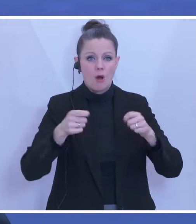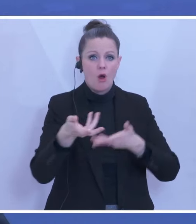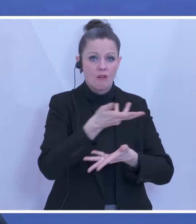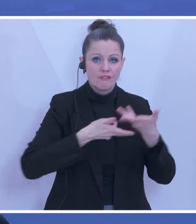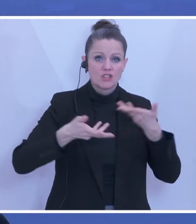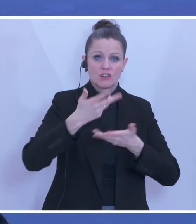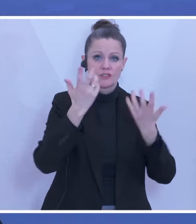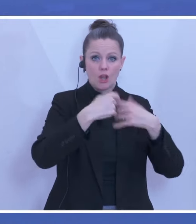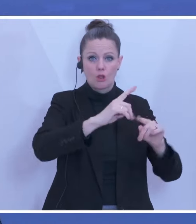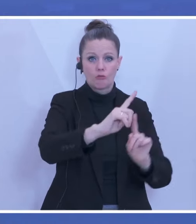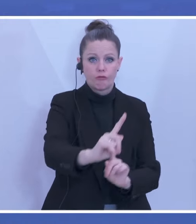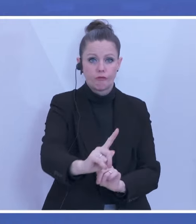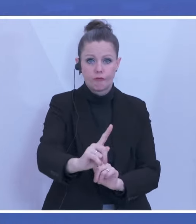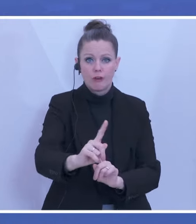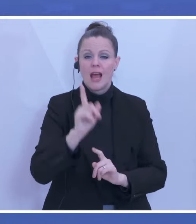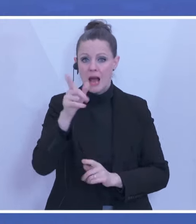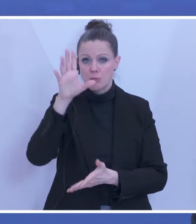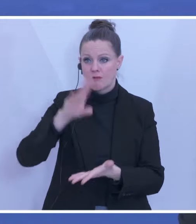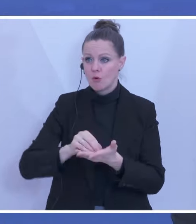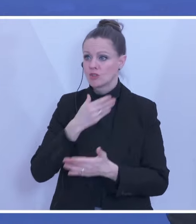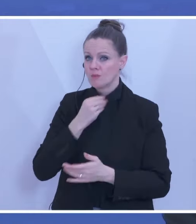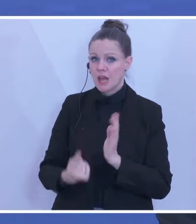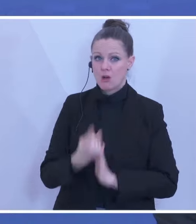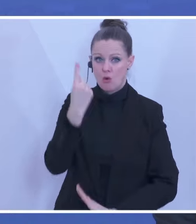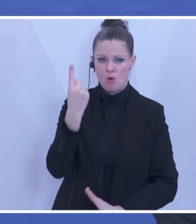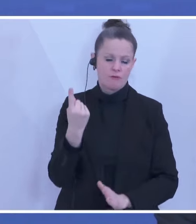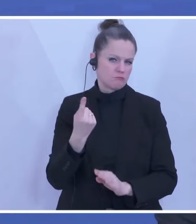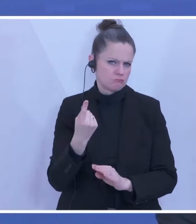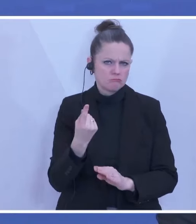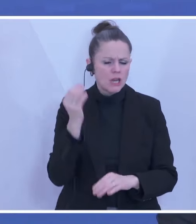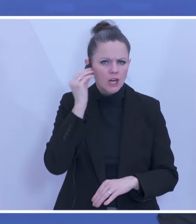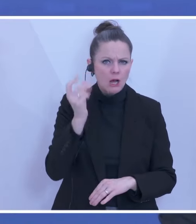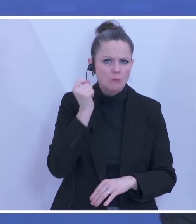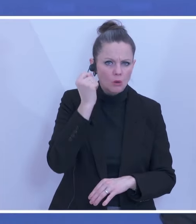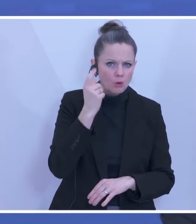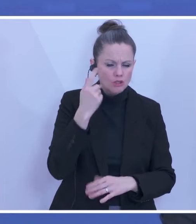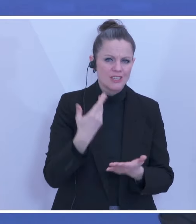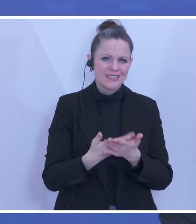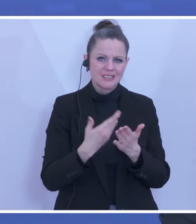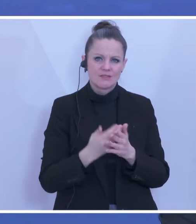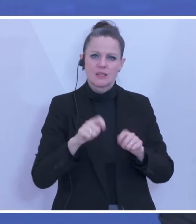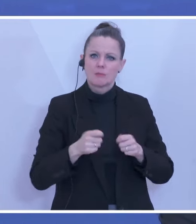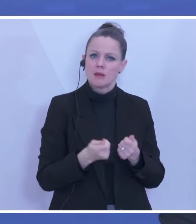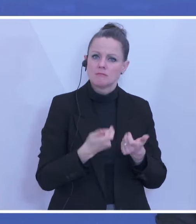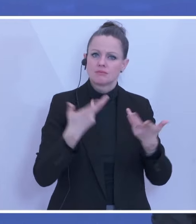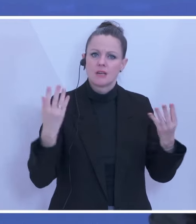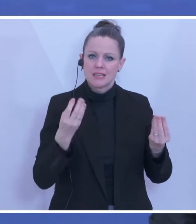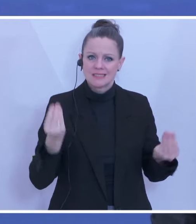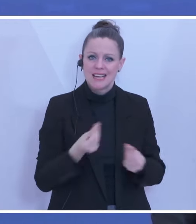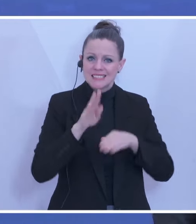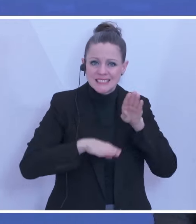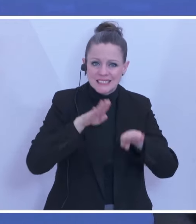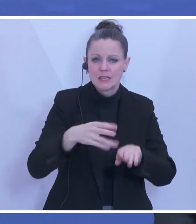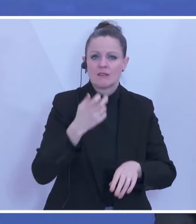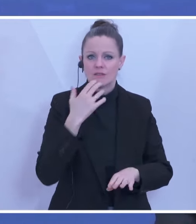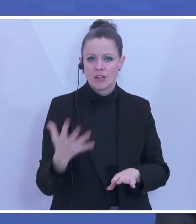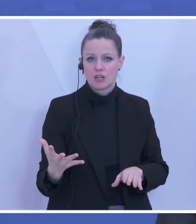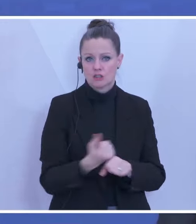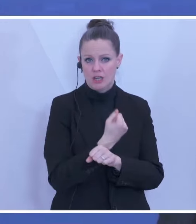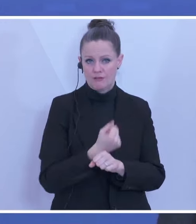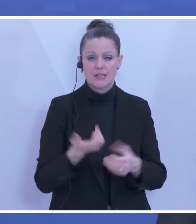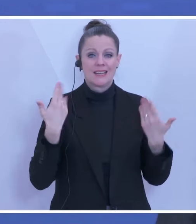still herumstehen und eher großer Wohnungsbedarf ist. Das scheint einleuchtend. Und so gibt es mehrere Dinge, wo wir noch weiterkommen wollen. Was den Klimaschutz